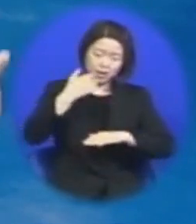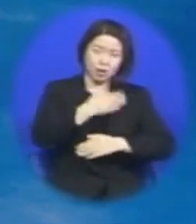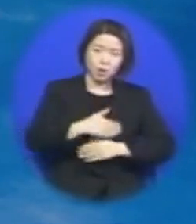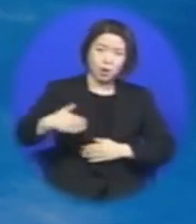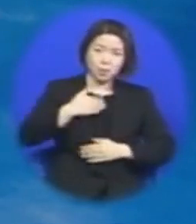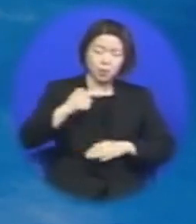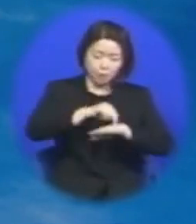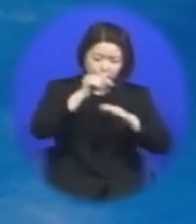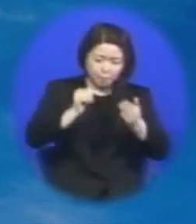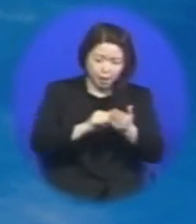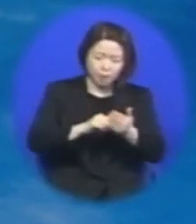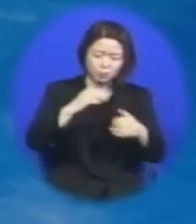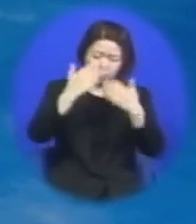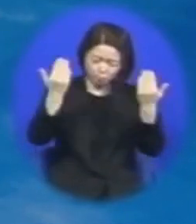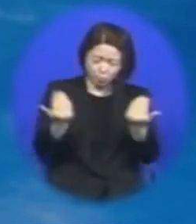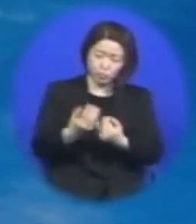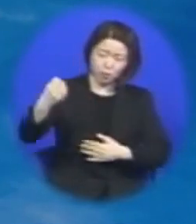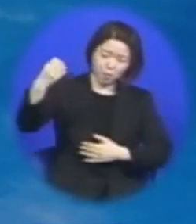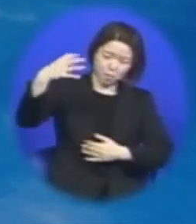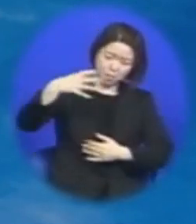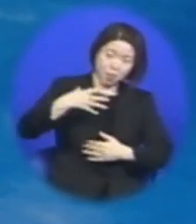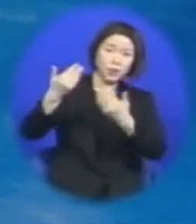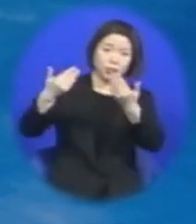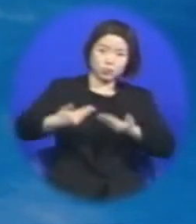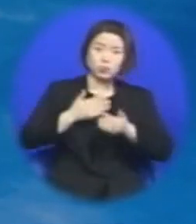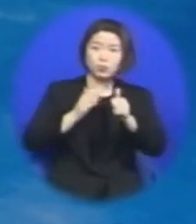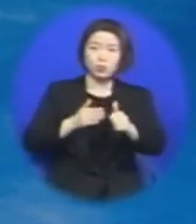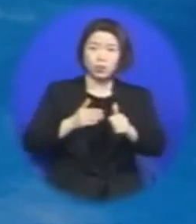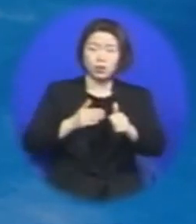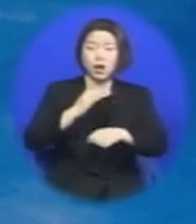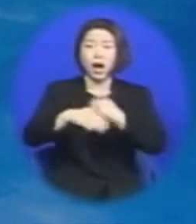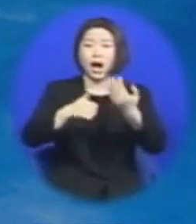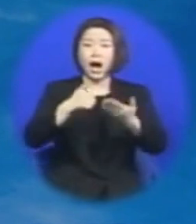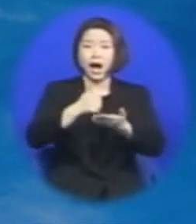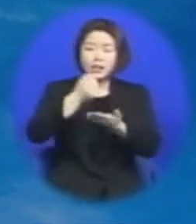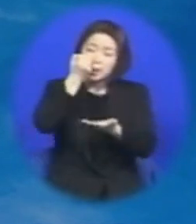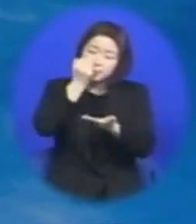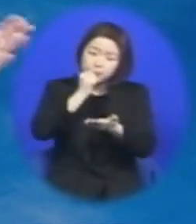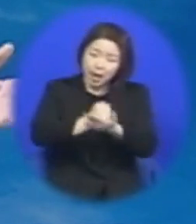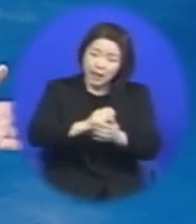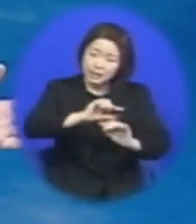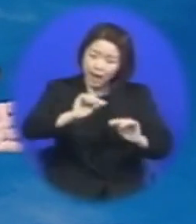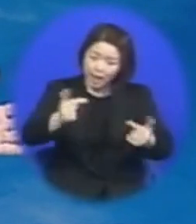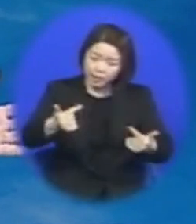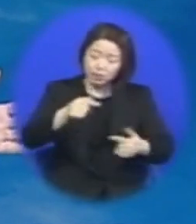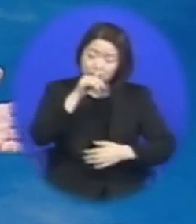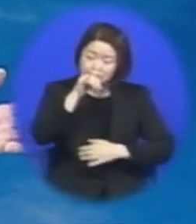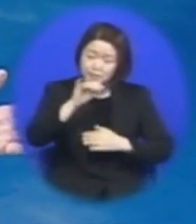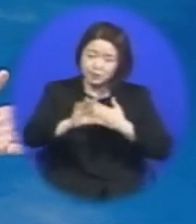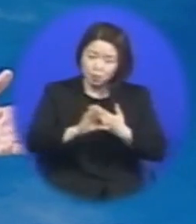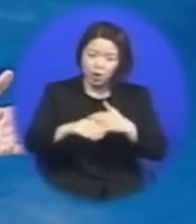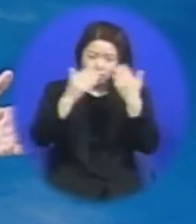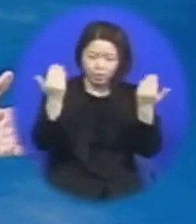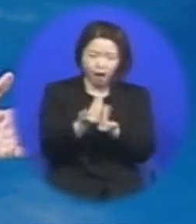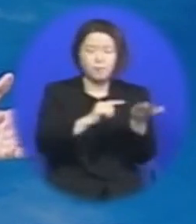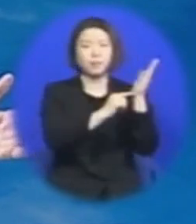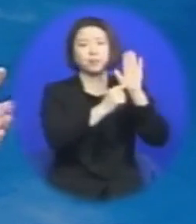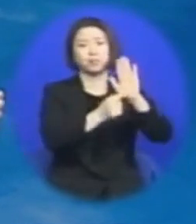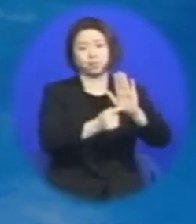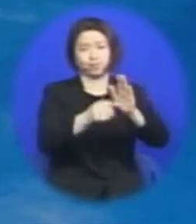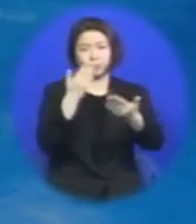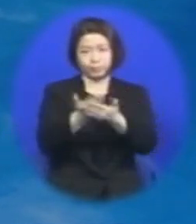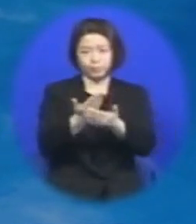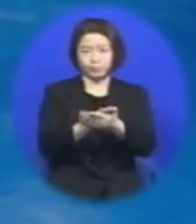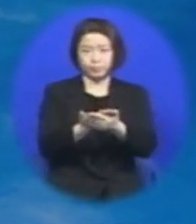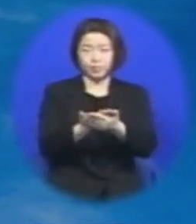마음속에 모든 것을 다 비추세요 하나님께 합당치 않은 것이 있으면 다 다 드러나게 해주세요